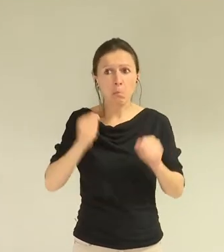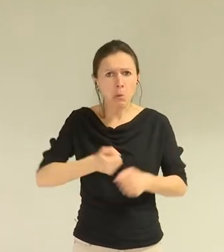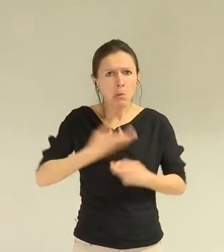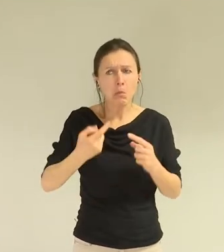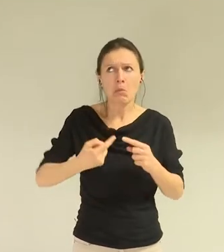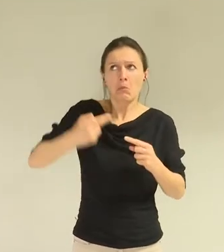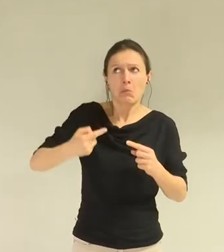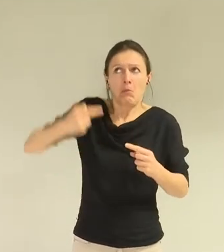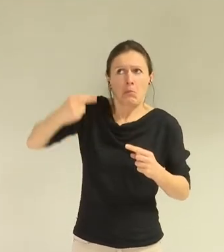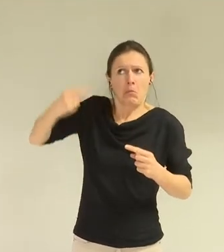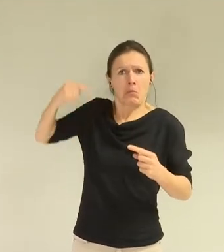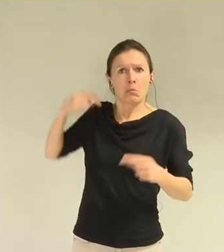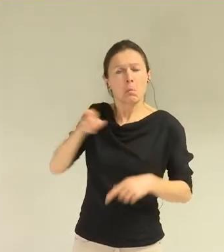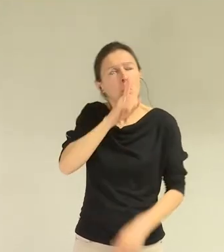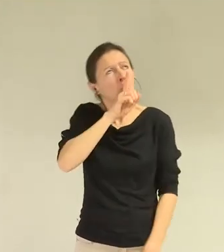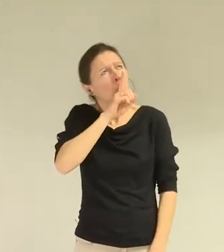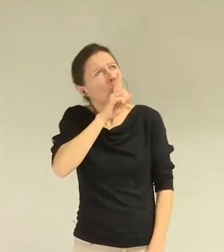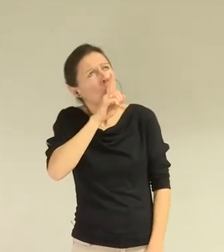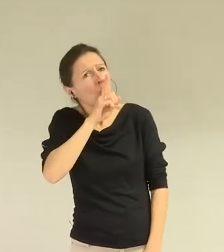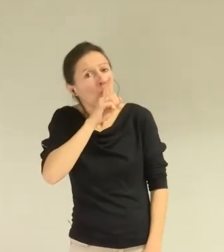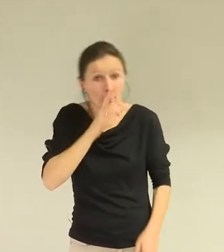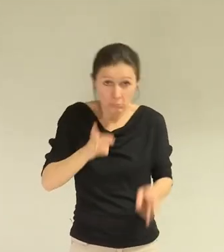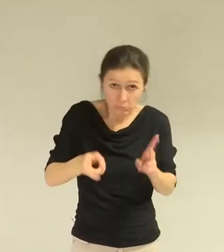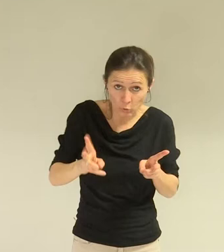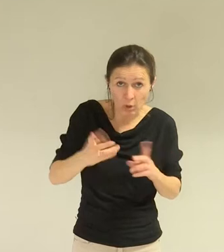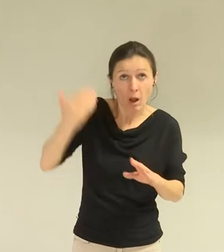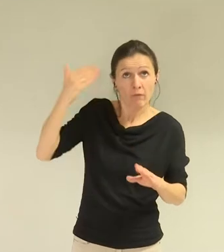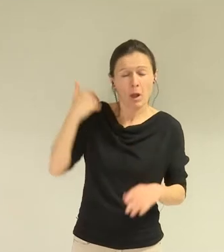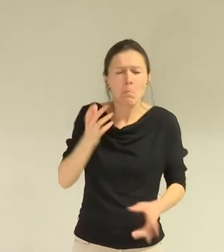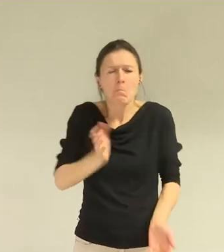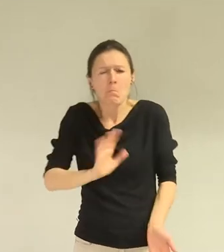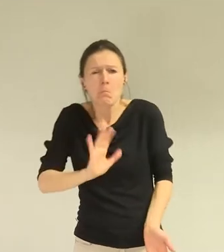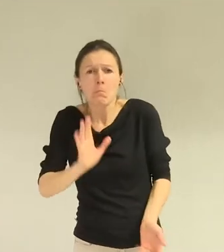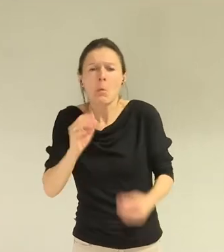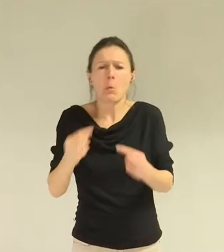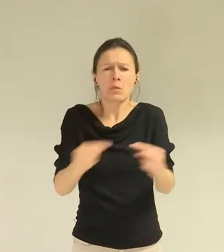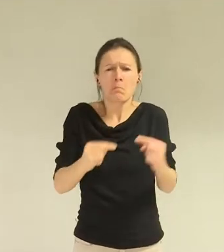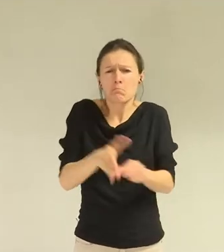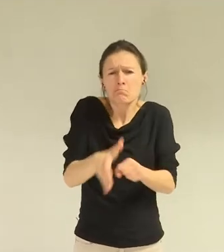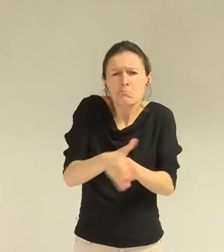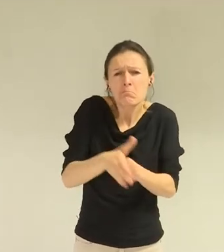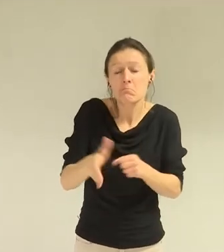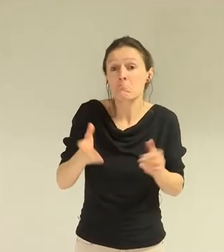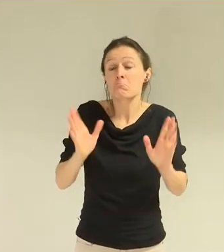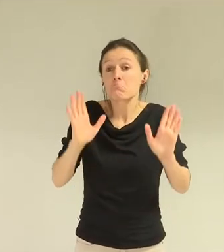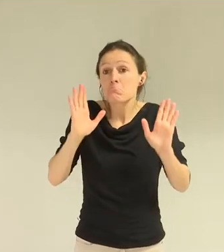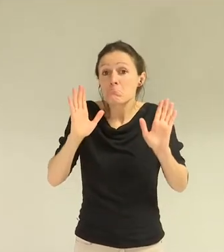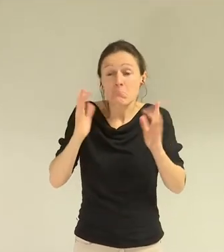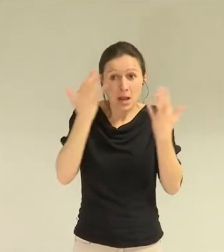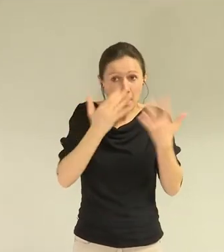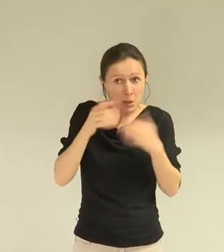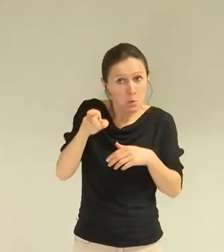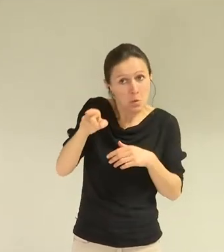trop tôt sans doute le débat médiatique n'est-il pas assez électrique à votre goût et je vous laisse à vos calculs de